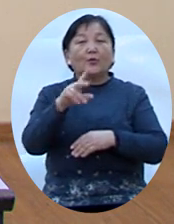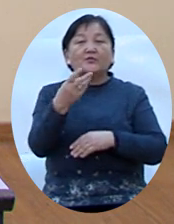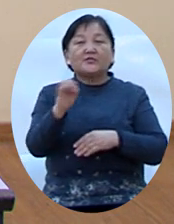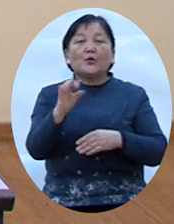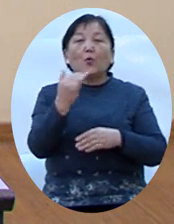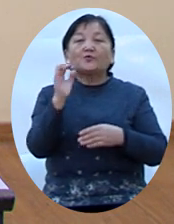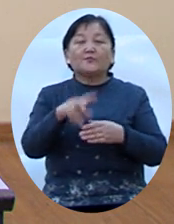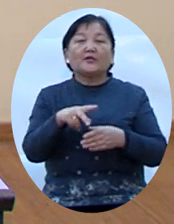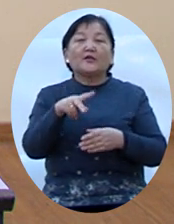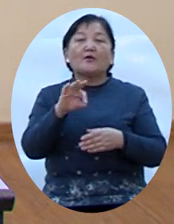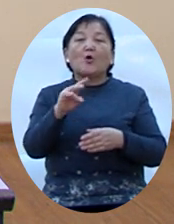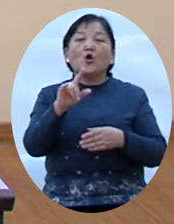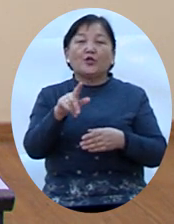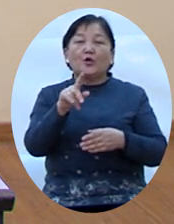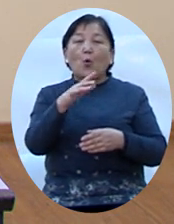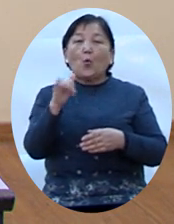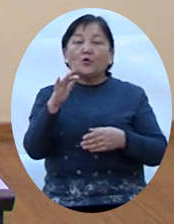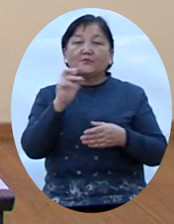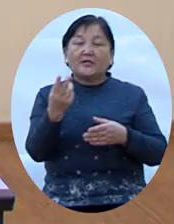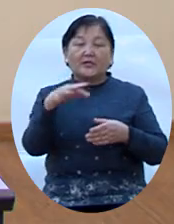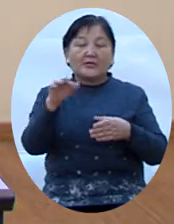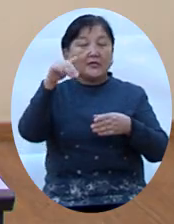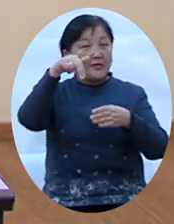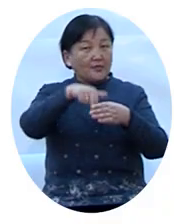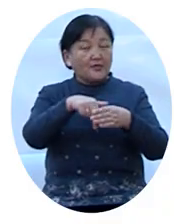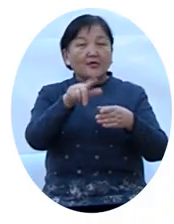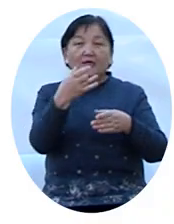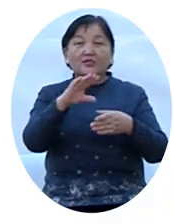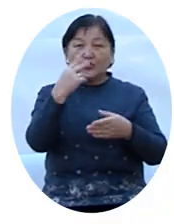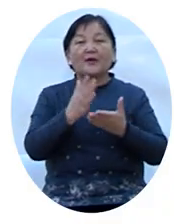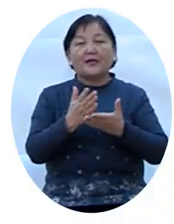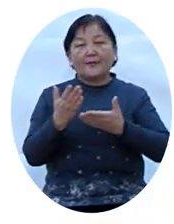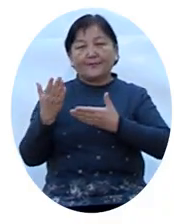болон лимоны хүчлийн уусмалын орчинг таньё.